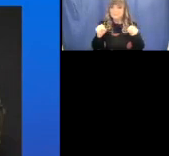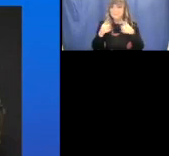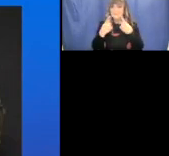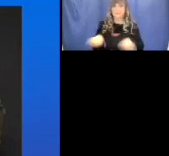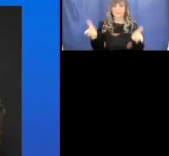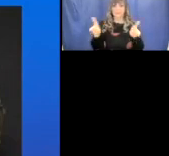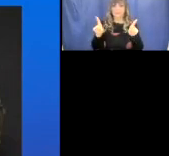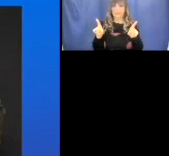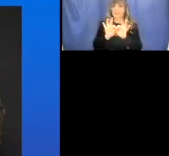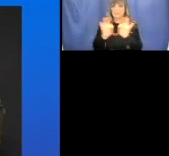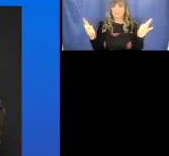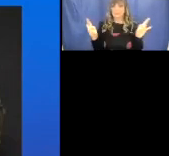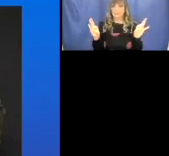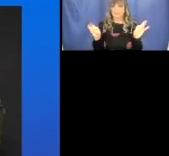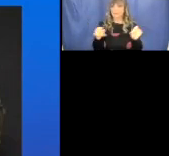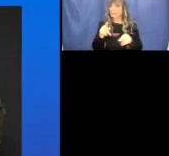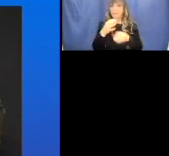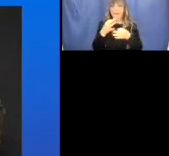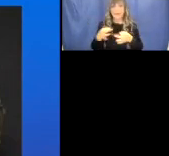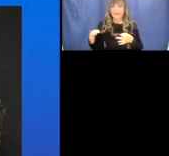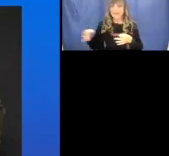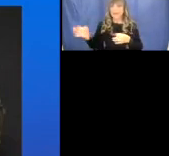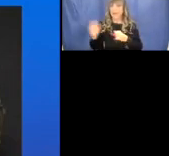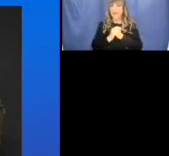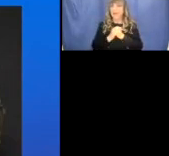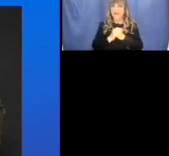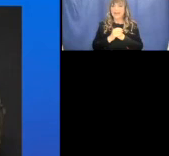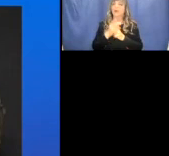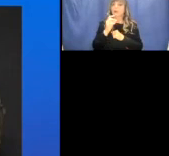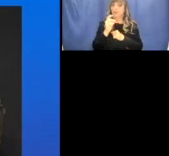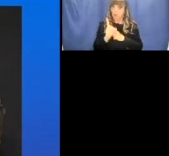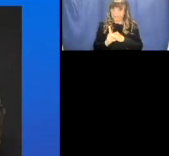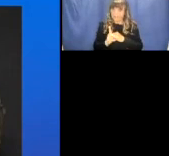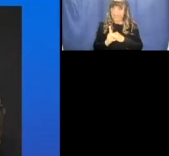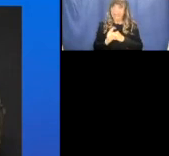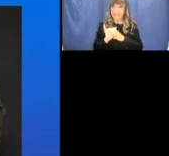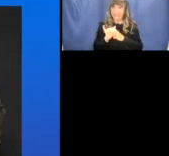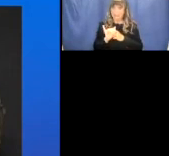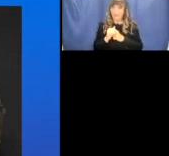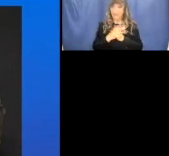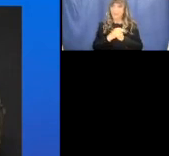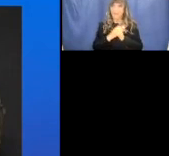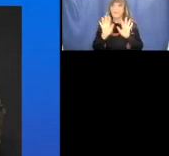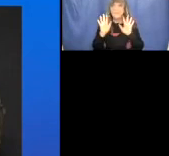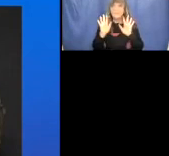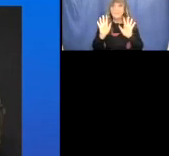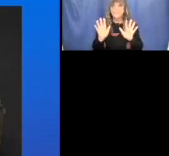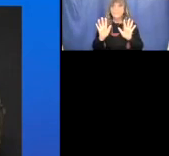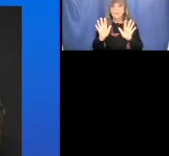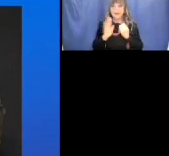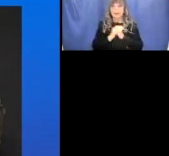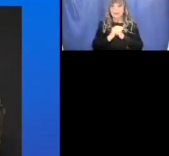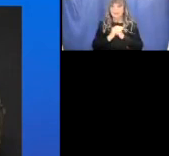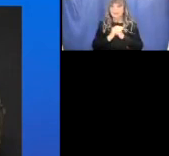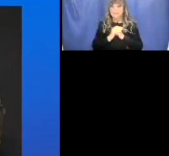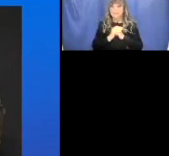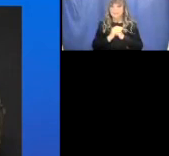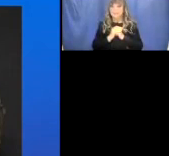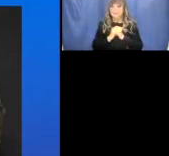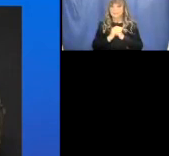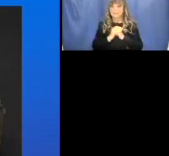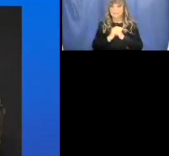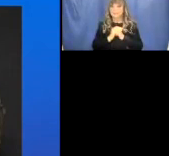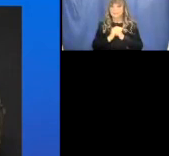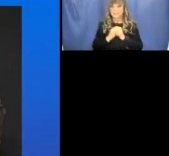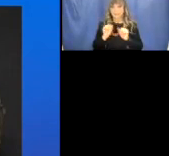pentagono regolare è un decreto naturalmente ma non diciamo non